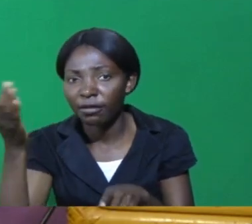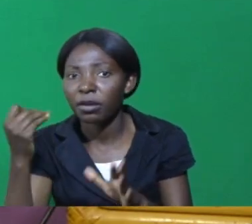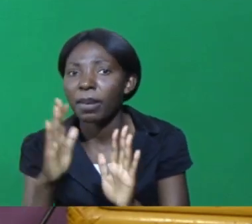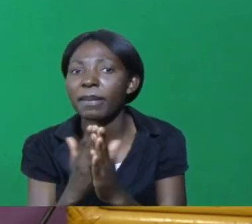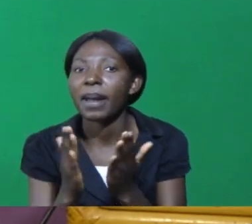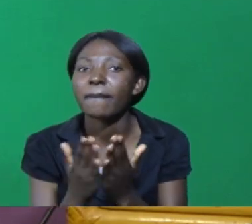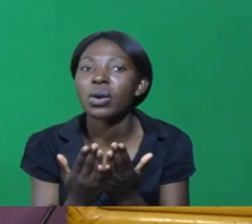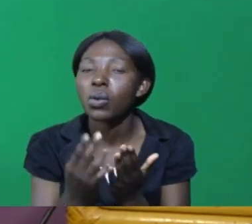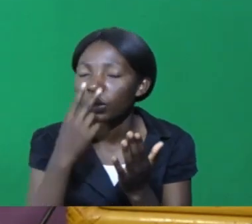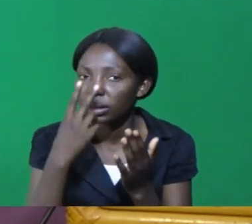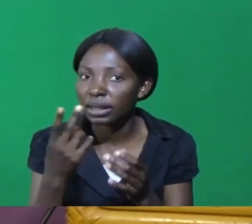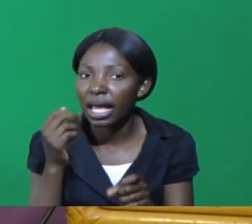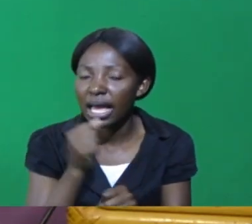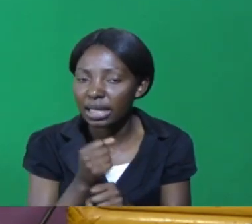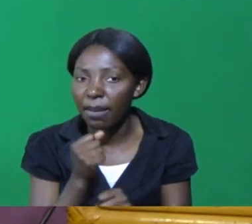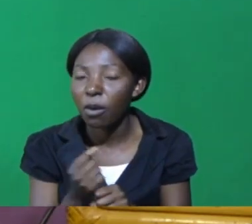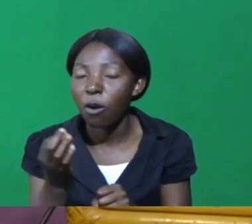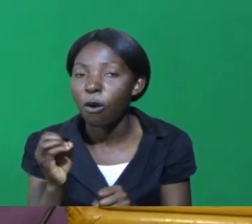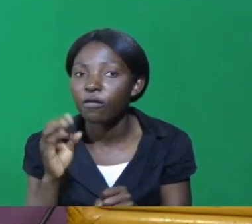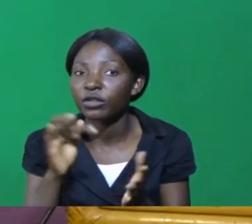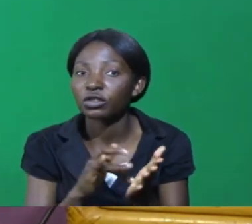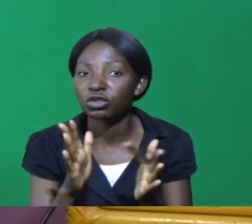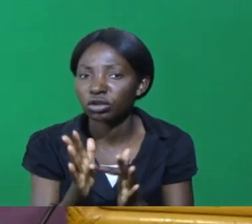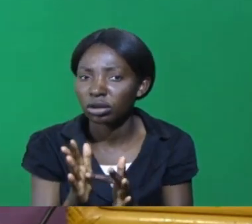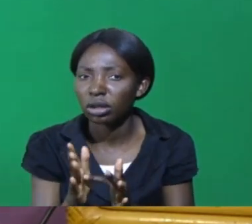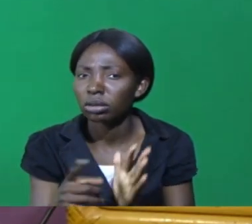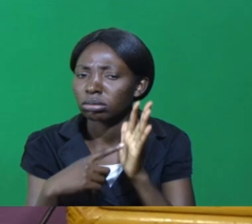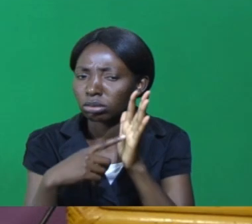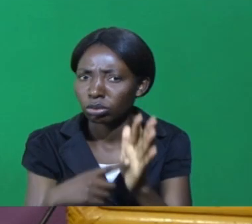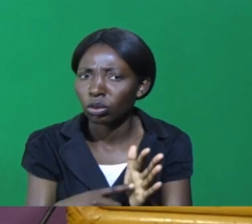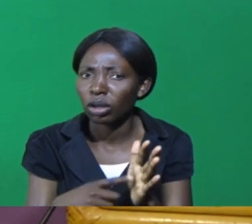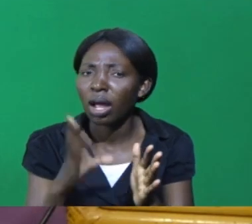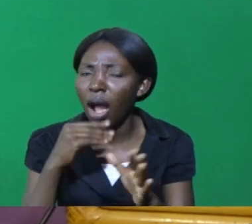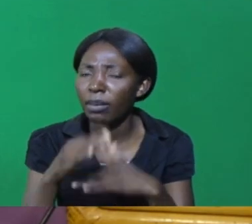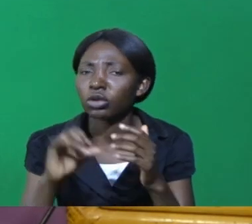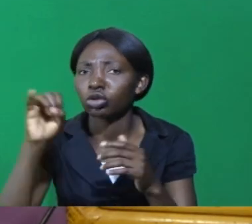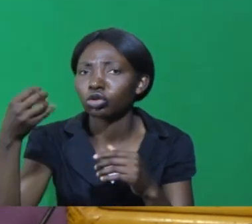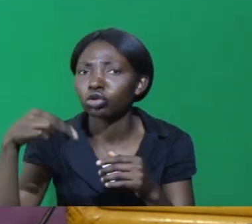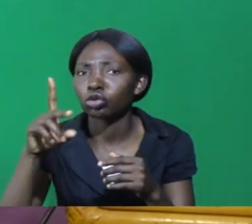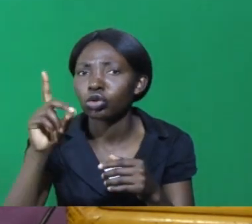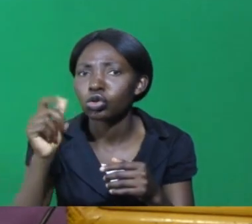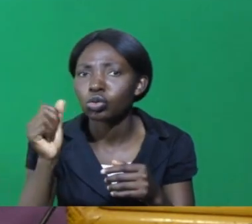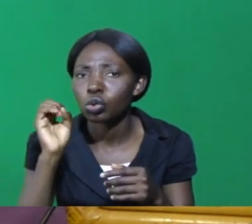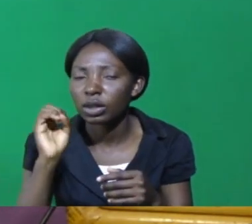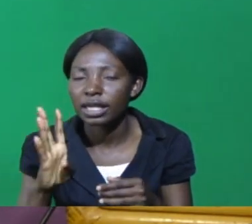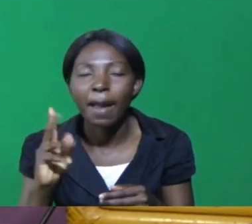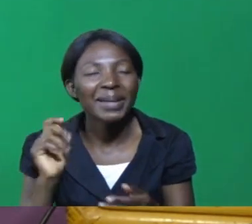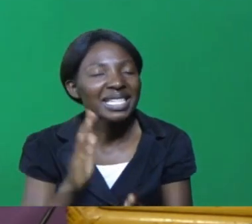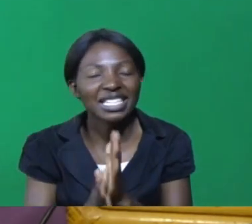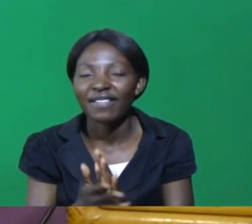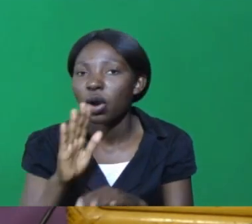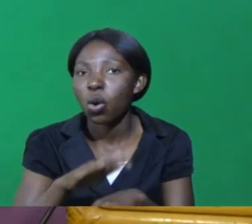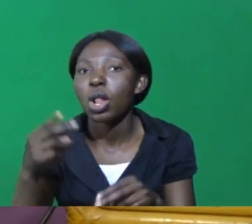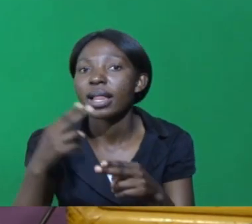Bhaibheri. Taona good example yaJesu achinongedza Judhasi, asi hapana kana pamwe chete